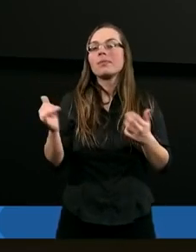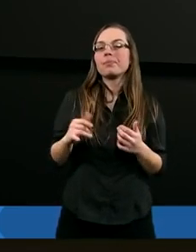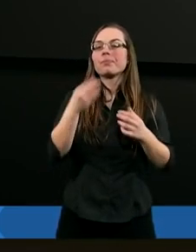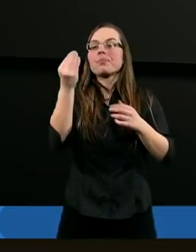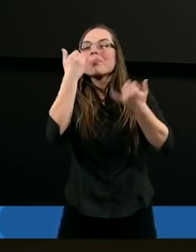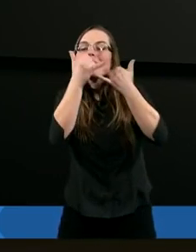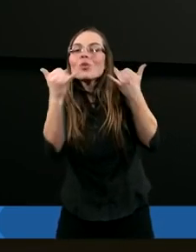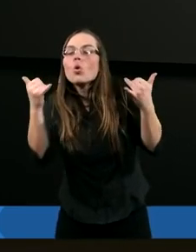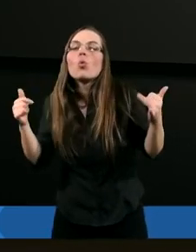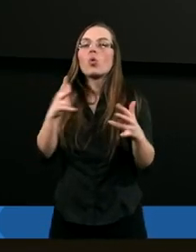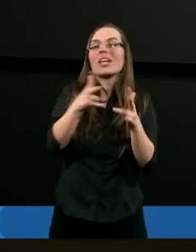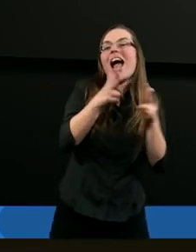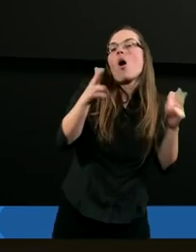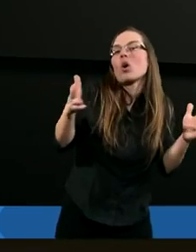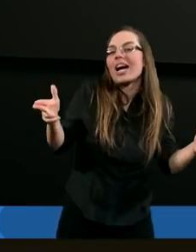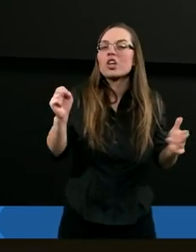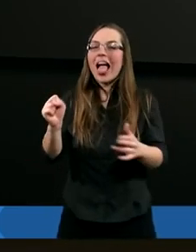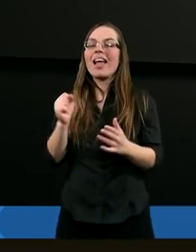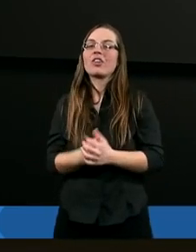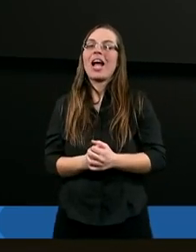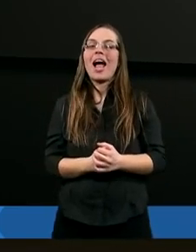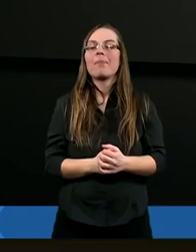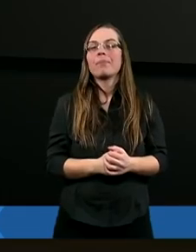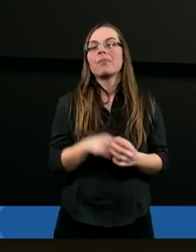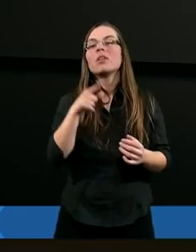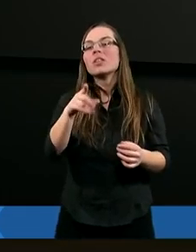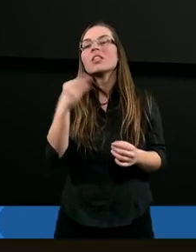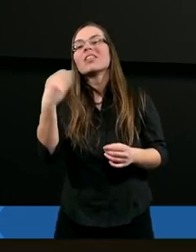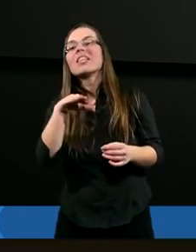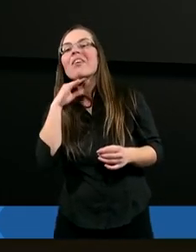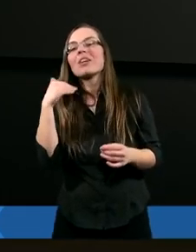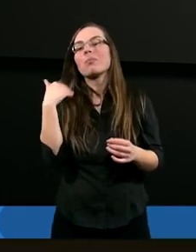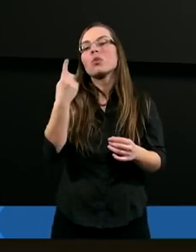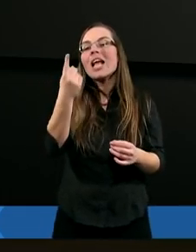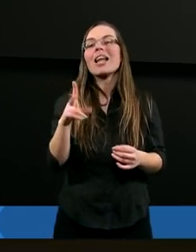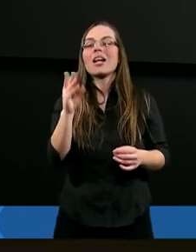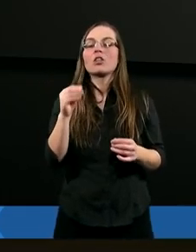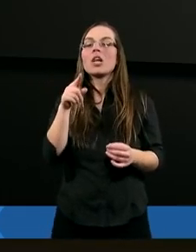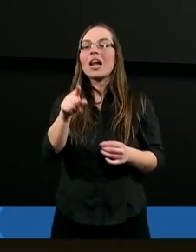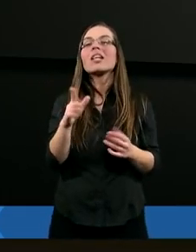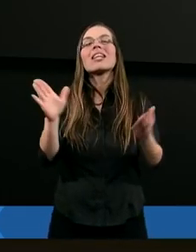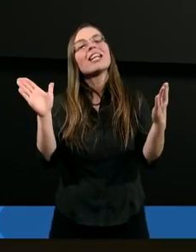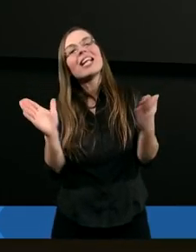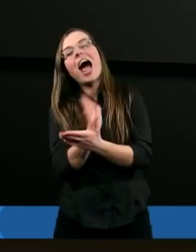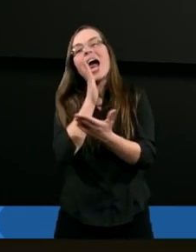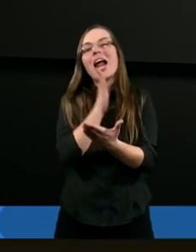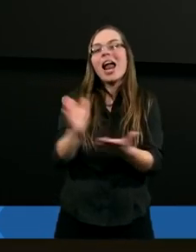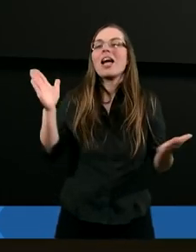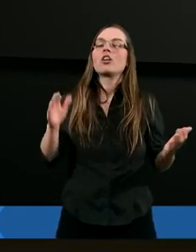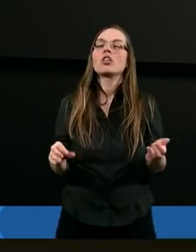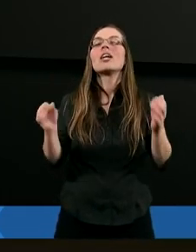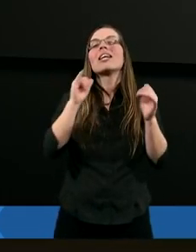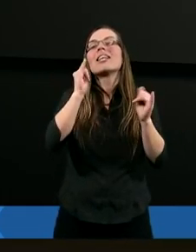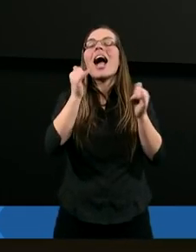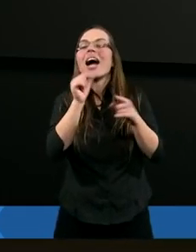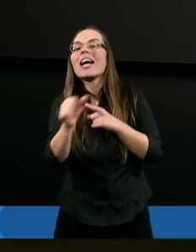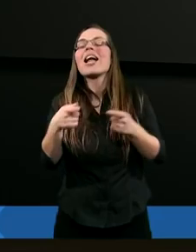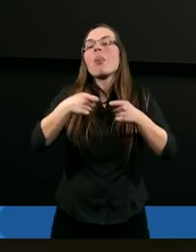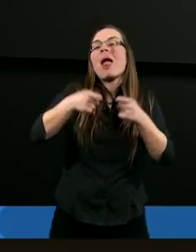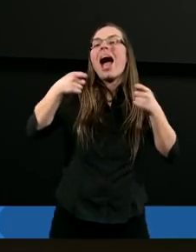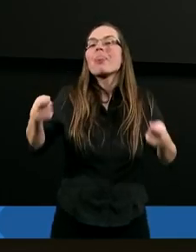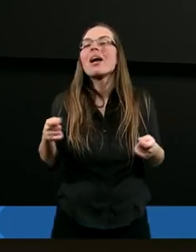dlaczego mamy takie różne te określenia? Nie wystarczyłoby jedno? To zależy, jakie jest